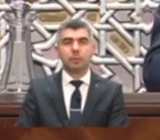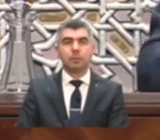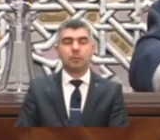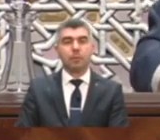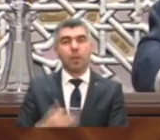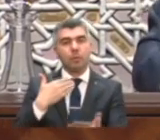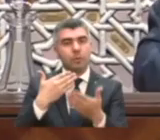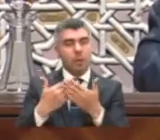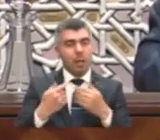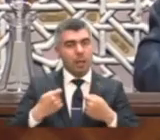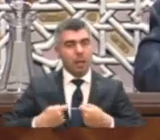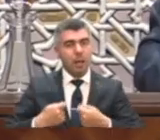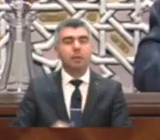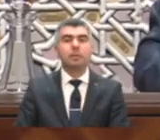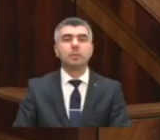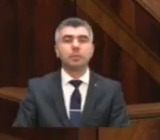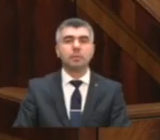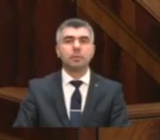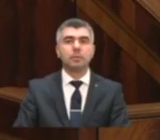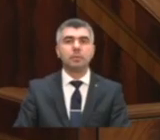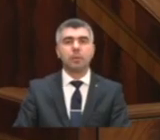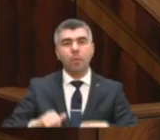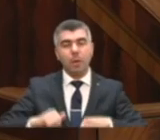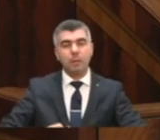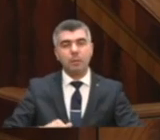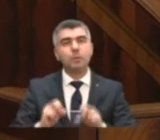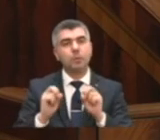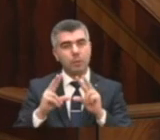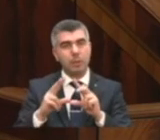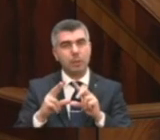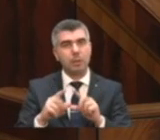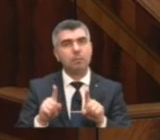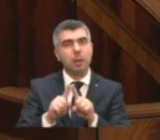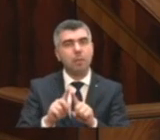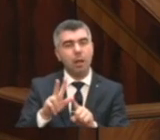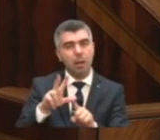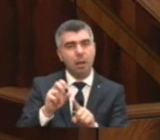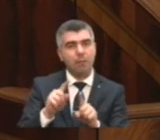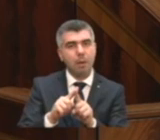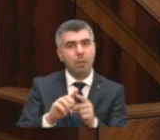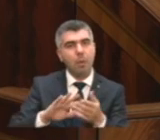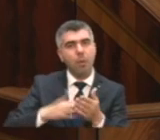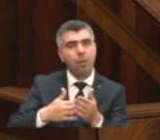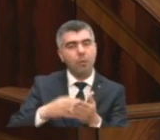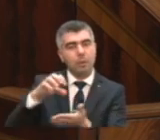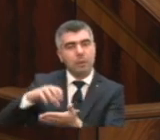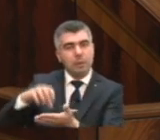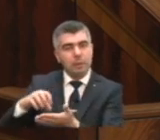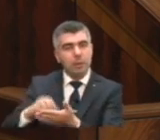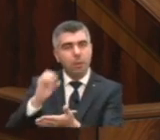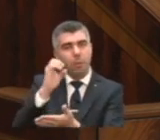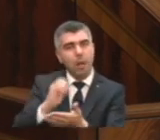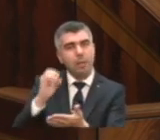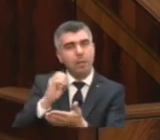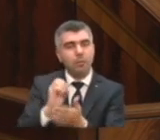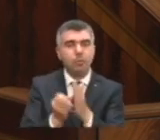شكرا السيد الرئيس. السيده الوزيره، احنا معاك بالنسبه للاستثمار لاعاده تشغيل المحطه ديال تهدرت وديال بن طهر،